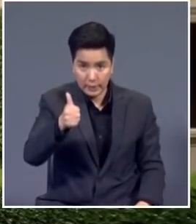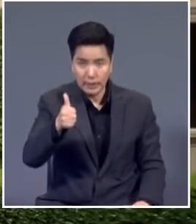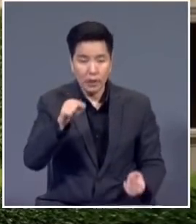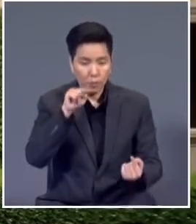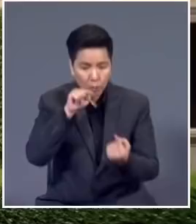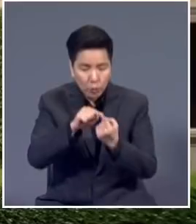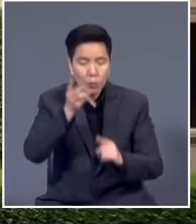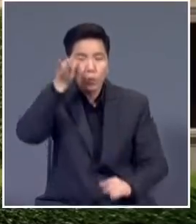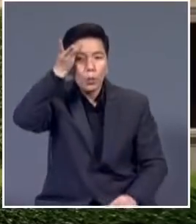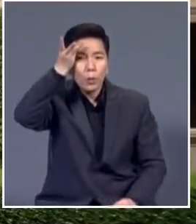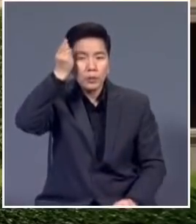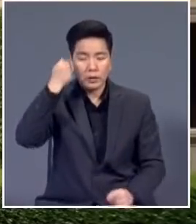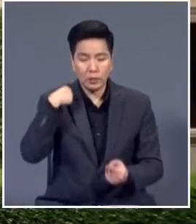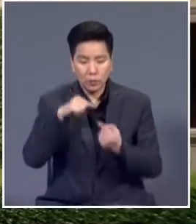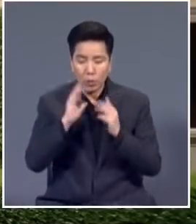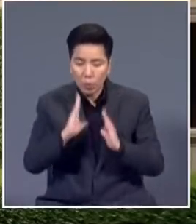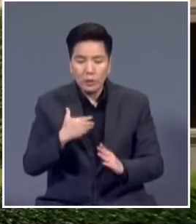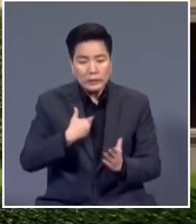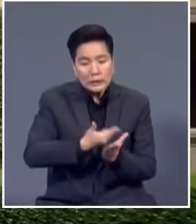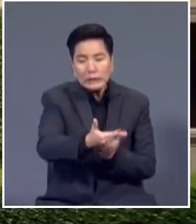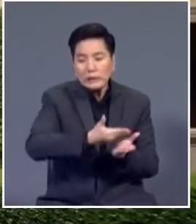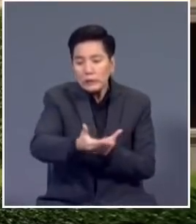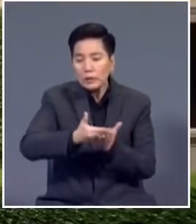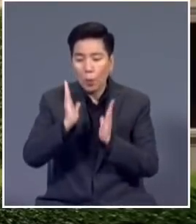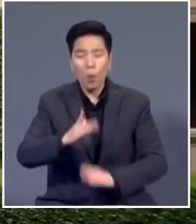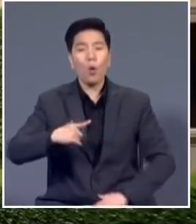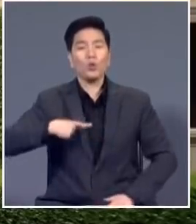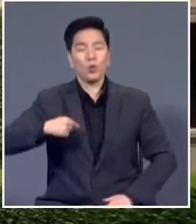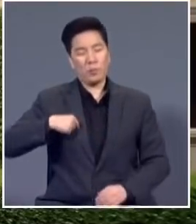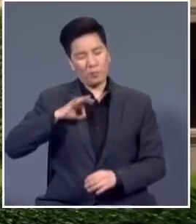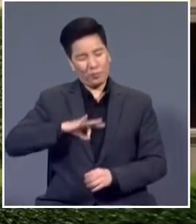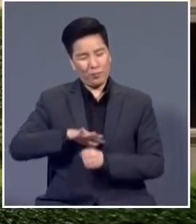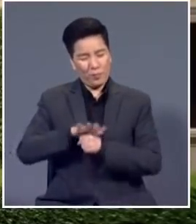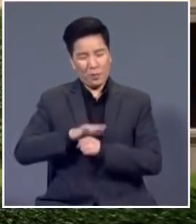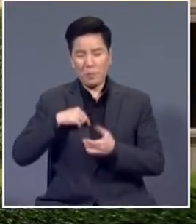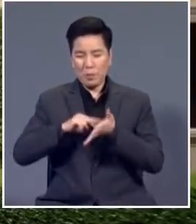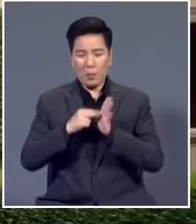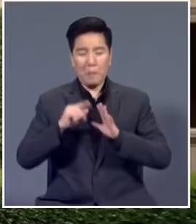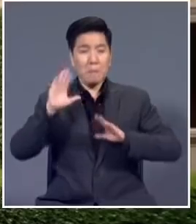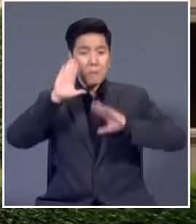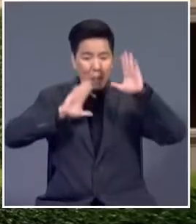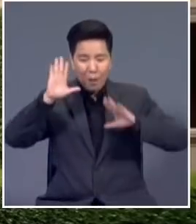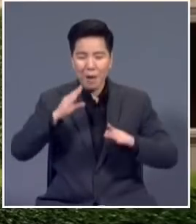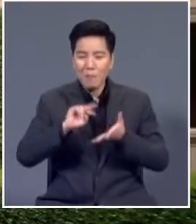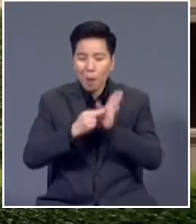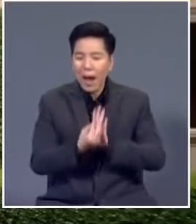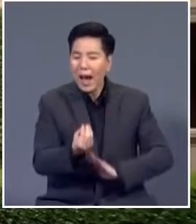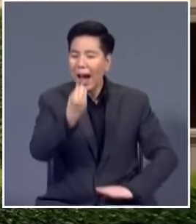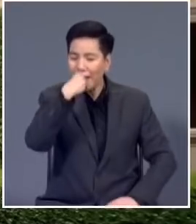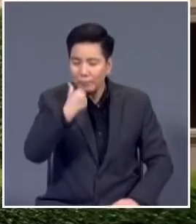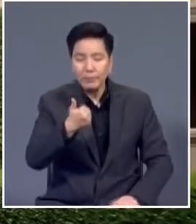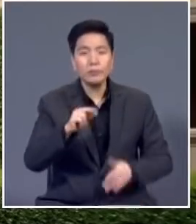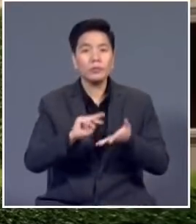การสร้างแนวคิดบริโภคนิยมที่พามาประชาชนชอบนะครับพอใจกลายเป็นว่าประชาธิปไตยที่กินได้นะครับเหมือนกับนโย